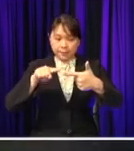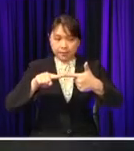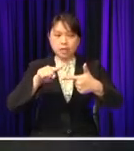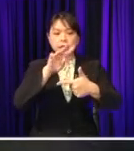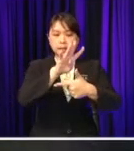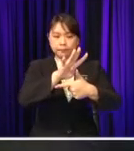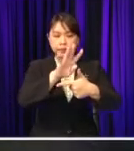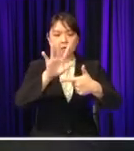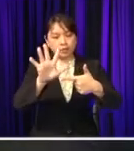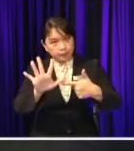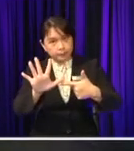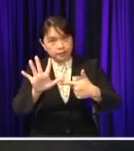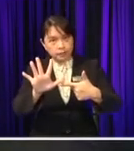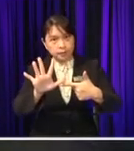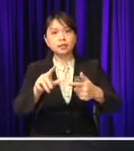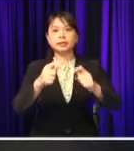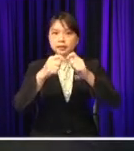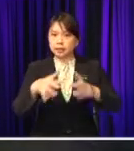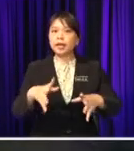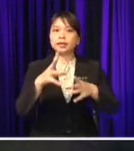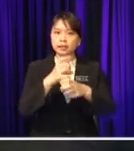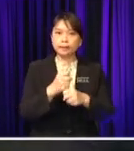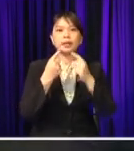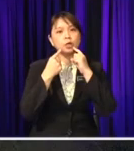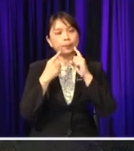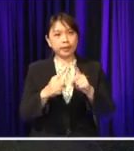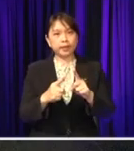oke kita dapat Jawa jawaban